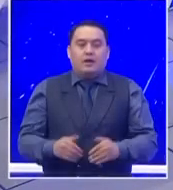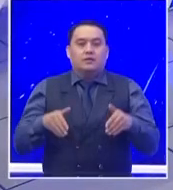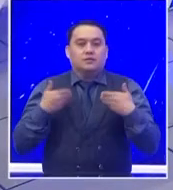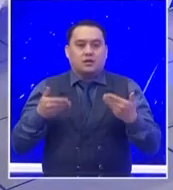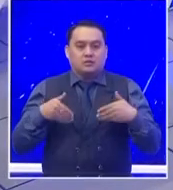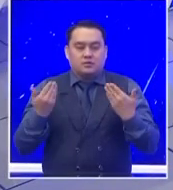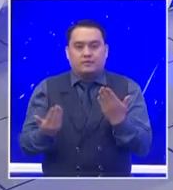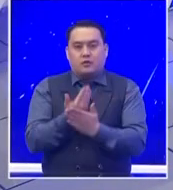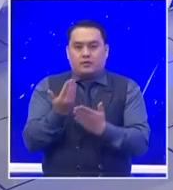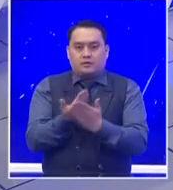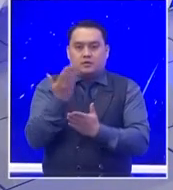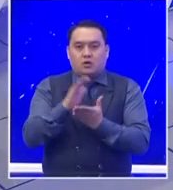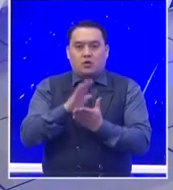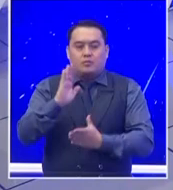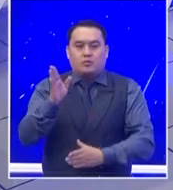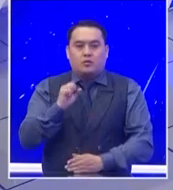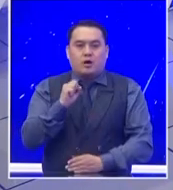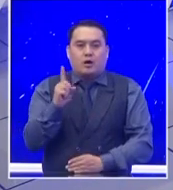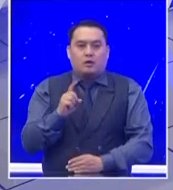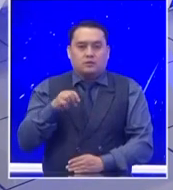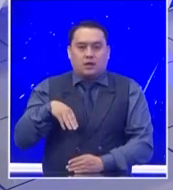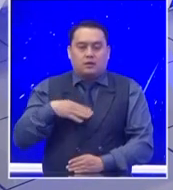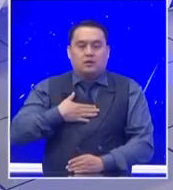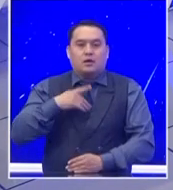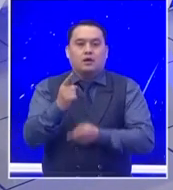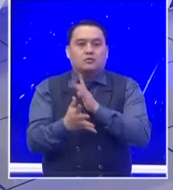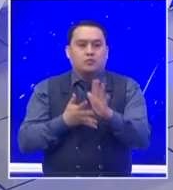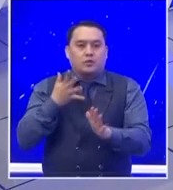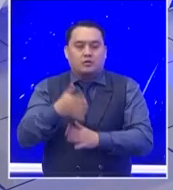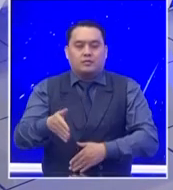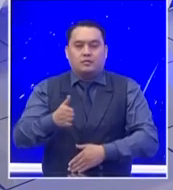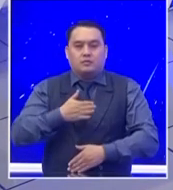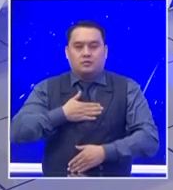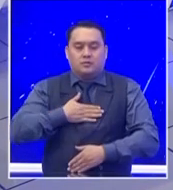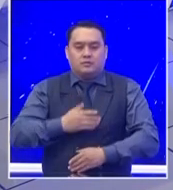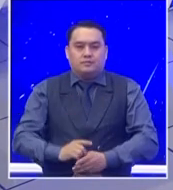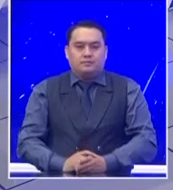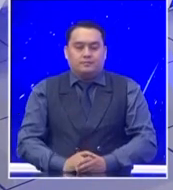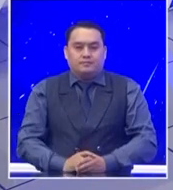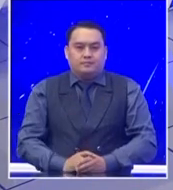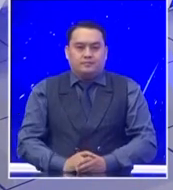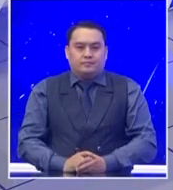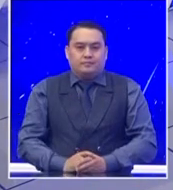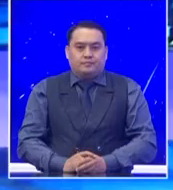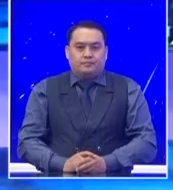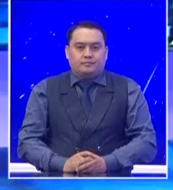Добрый вечер, в эфире телеканала ЖТСУ. Время новостей. С вами Азат Джумаханов, и сурдоперевод обеспечивает Марат Джумабеков.